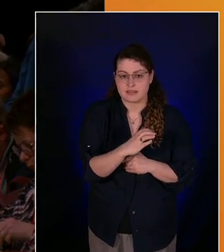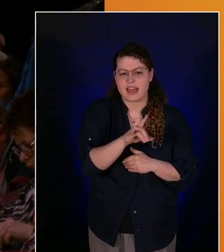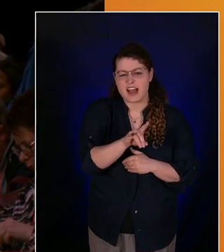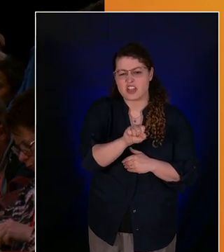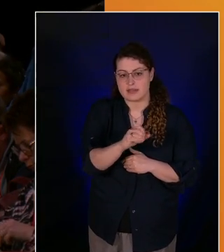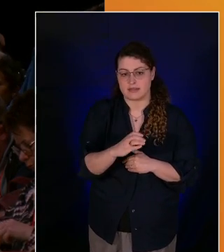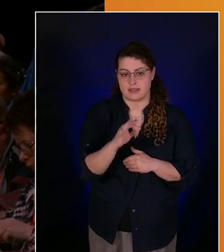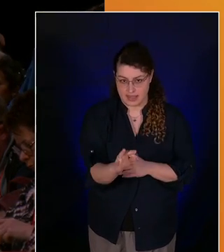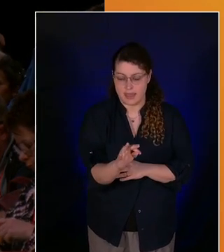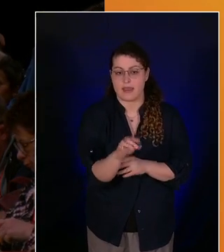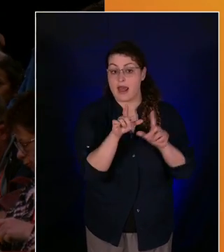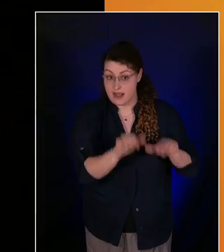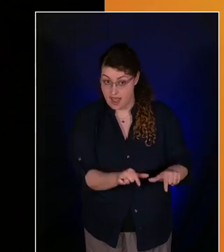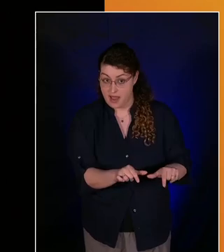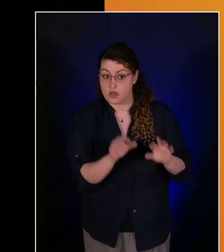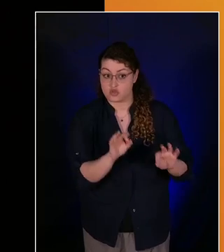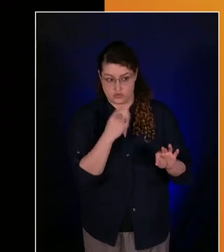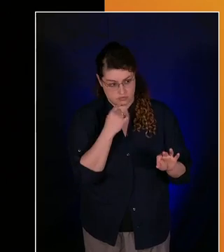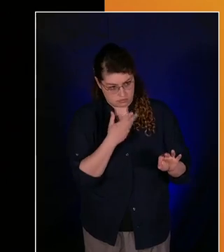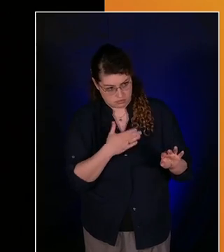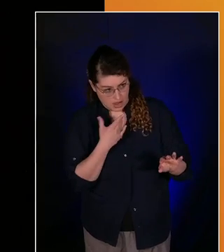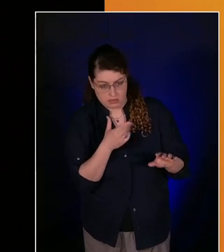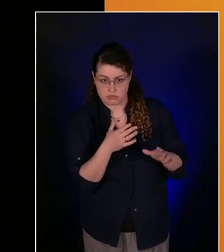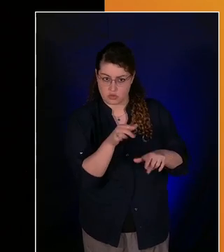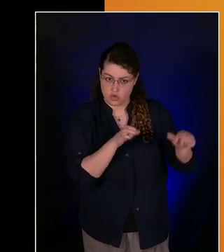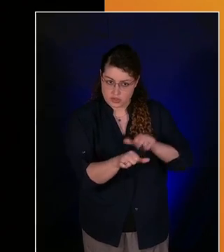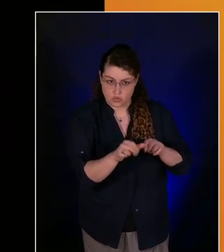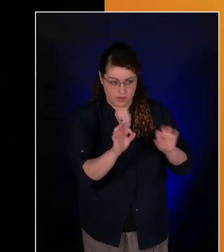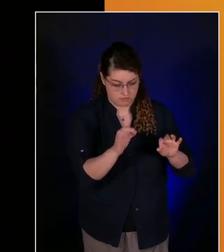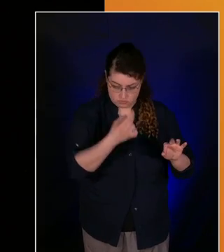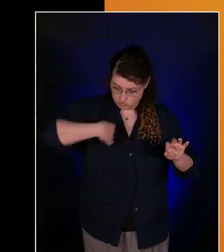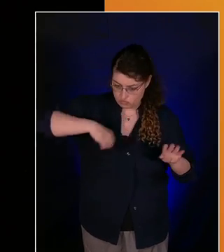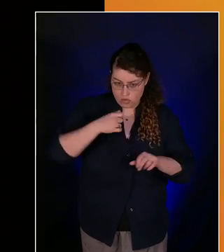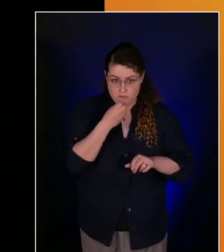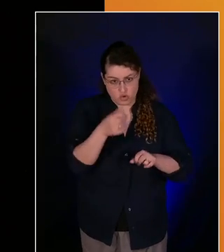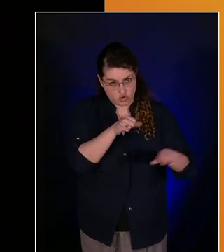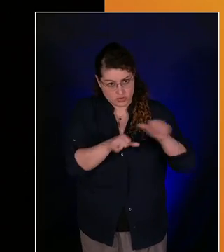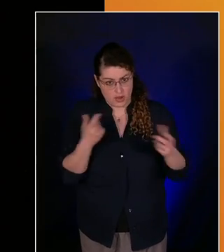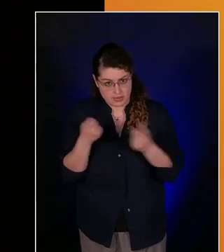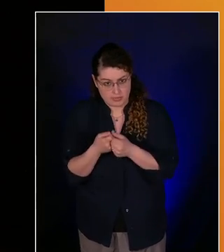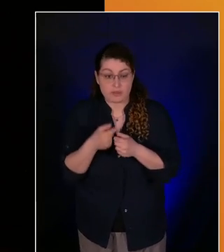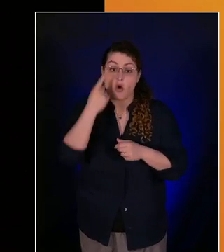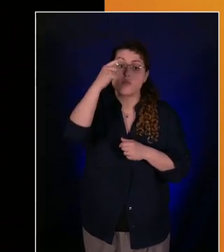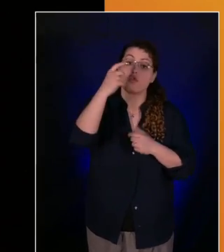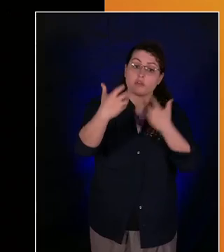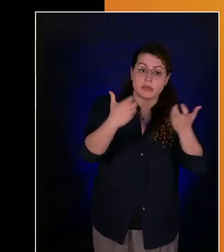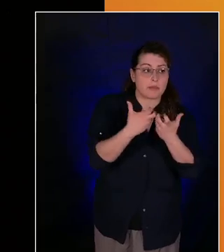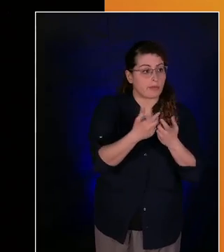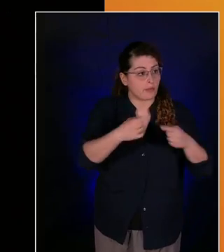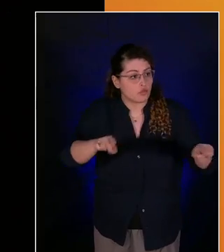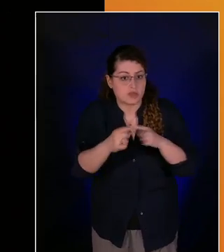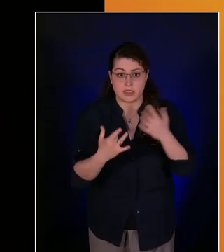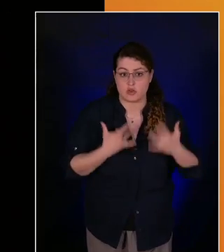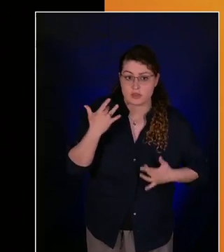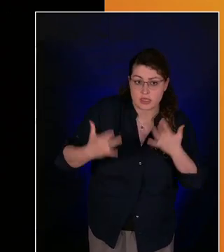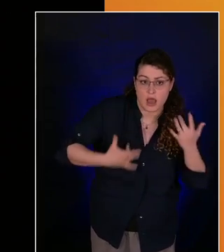pu discuter des conditions de reprise pour la santé en sécurité pour les travailleurs dans le spectacle vivant c'est-à-dire le théâtre la musique